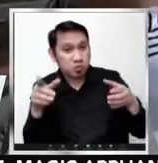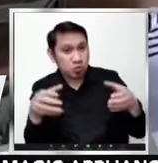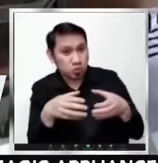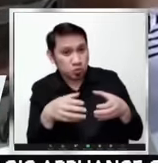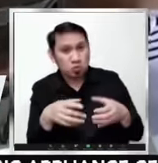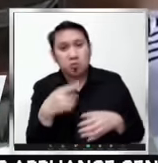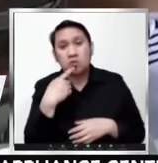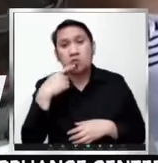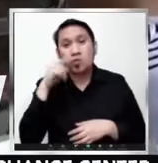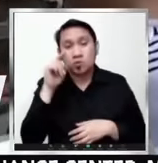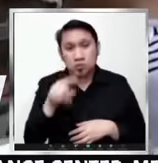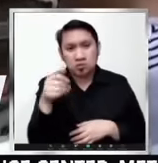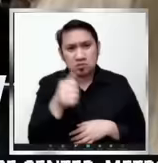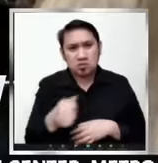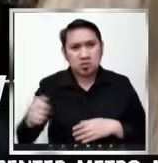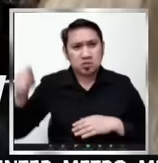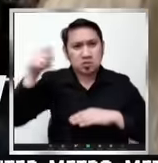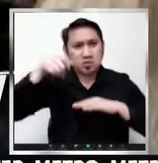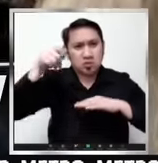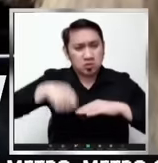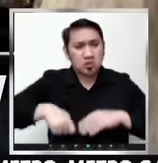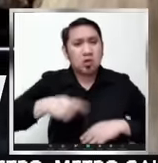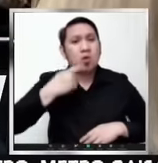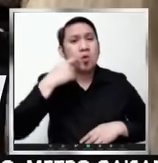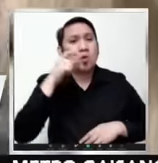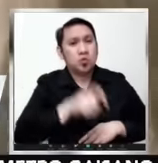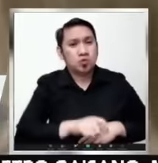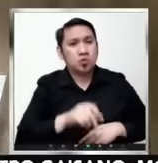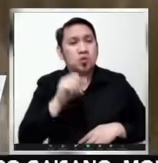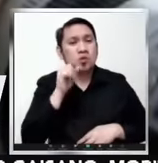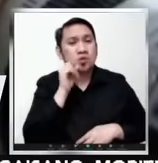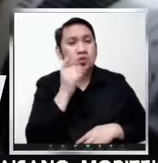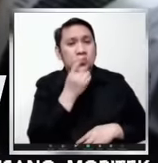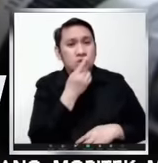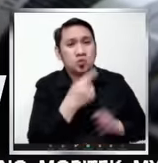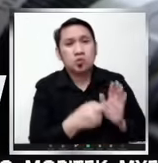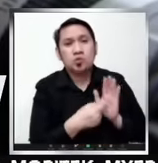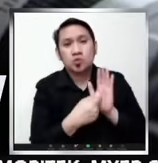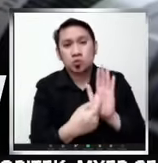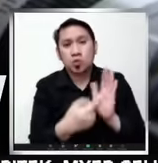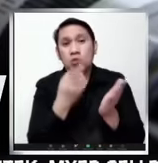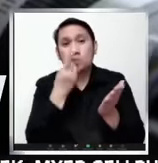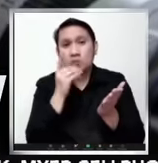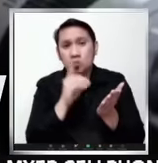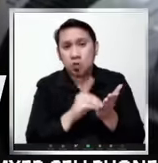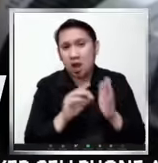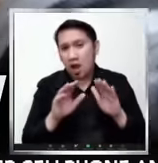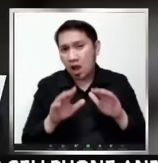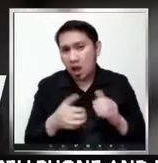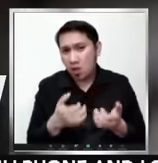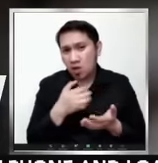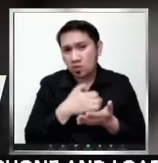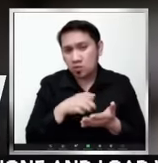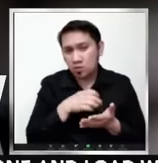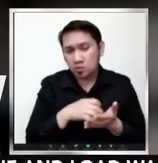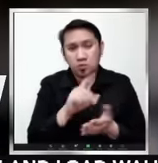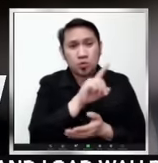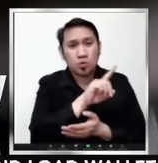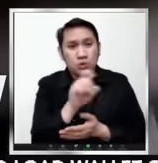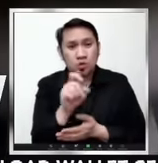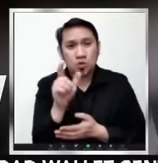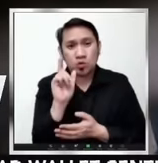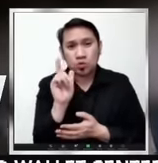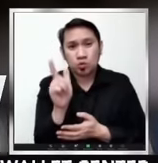ng Korte Suprema ang Vice-Presidente na ilabas ang mga dokumento kung paano ginastos ang 125